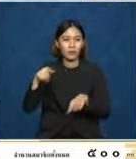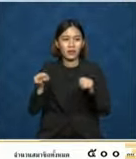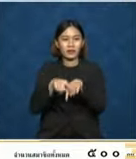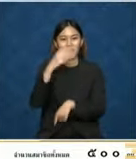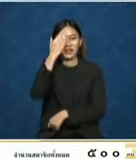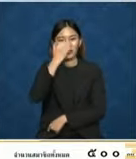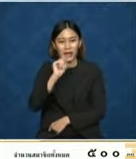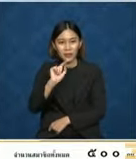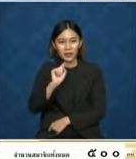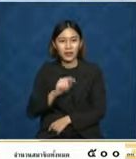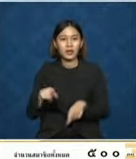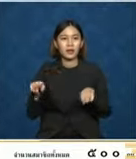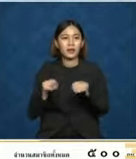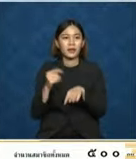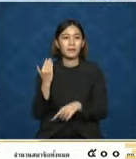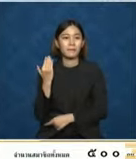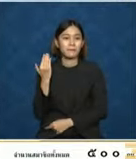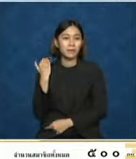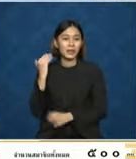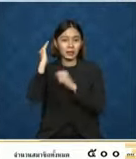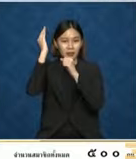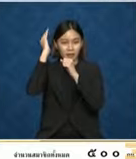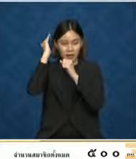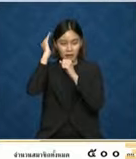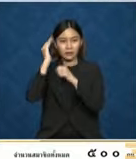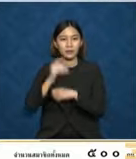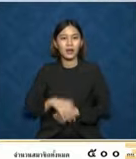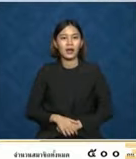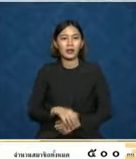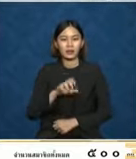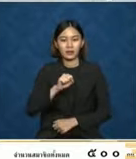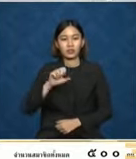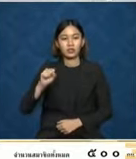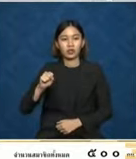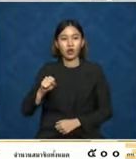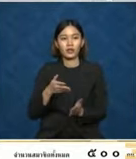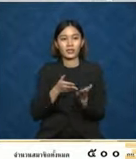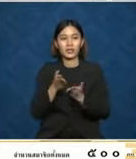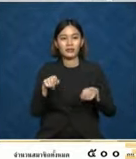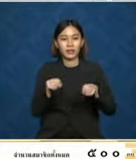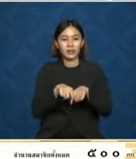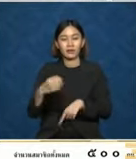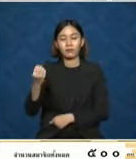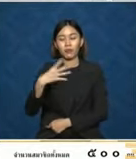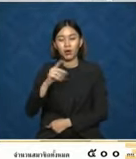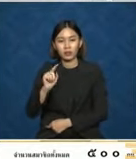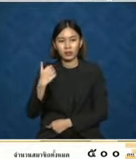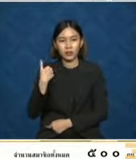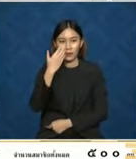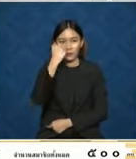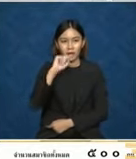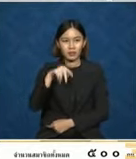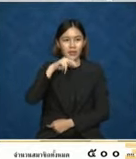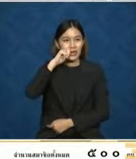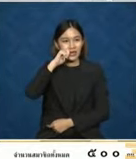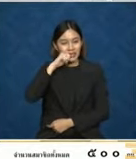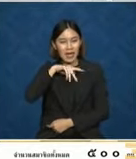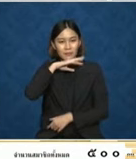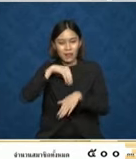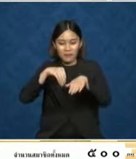ตุนะคะก็จะเป็นเหมือนที่พี่โบพุทธวัฒน์เมื่อกี้พูดนะคะสสจากเขตสายไหมเหมือนกันได้แจ้งว่าเกิดมาจากการที่มีการปล่อยน้ำ